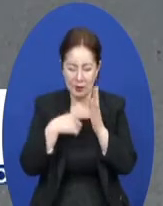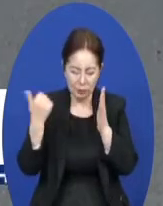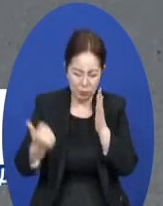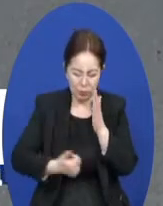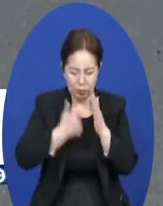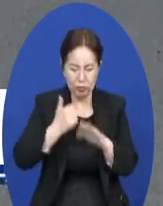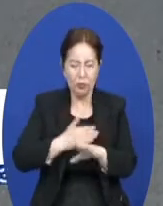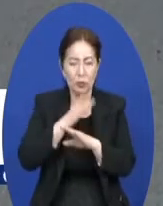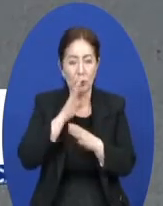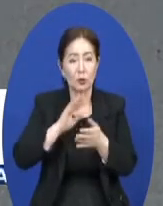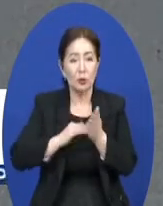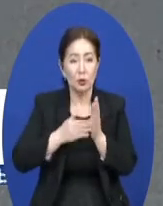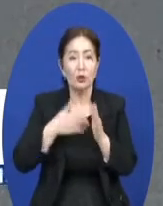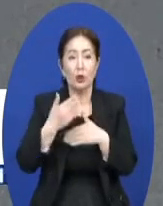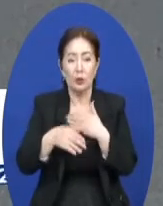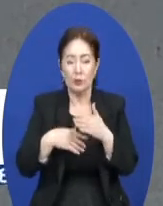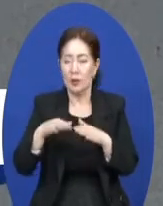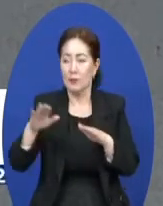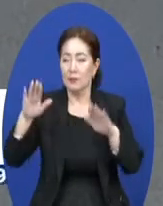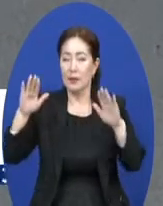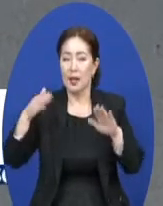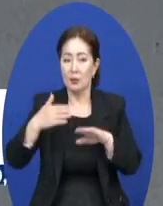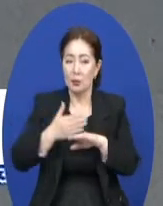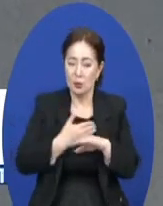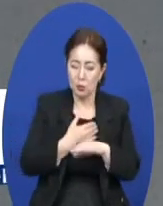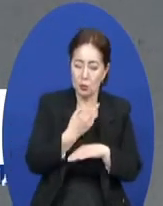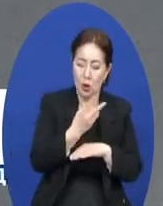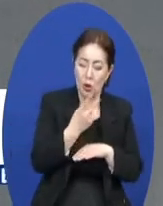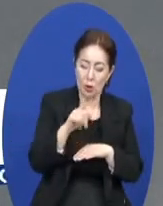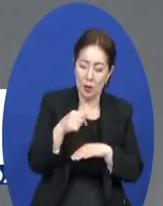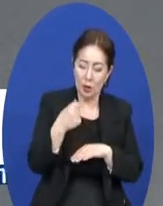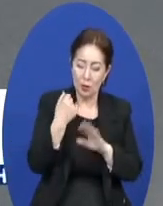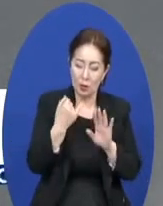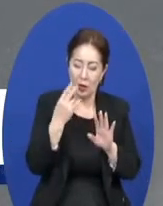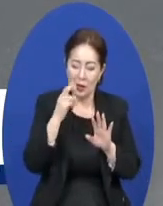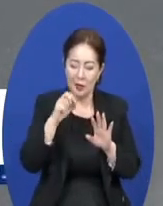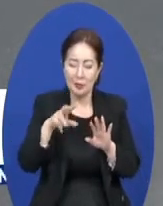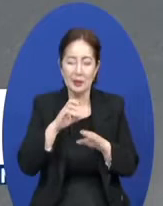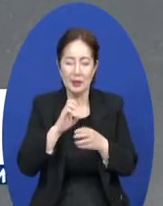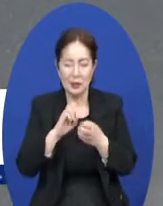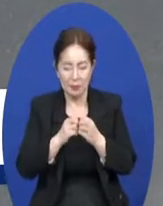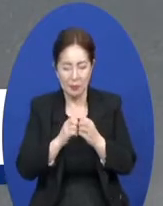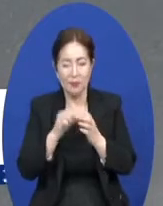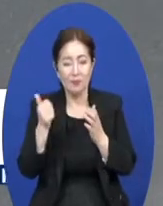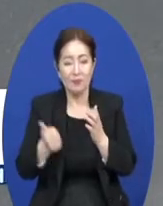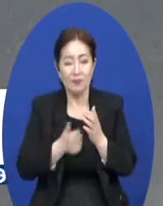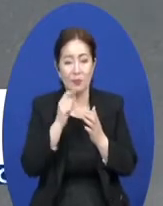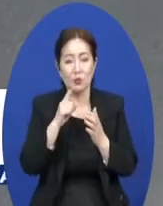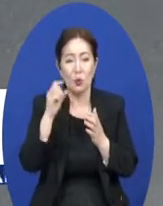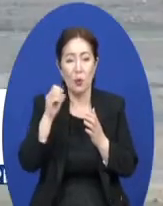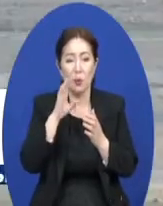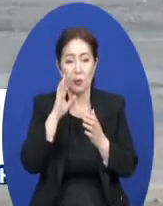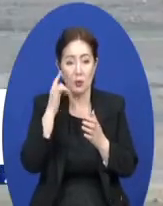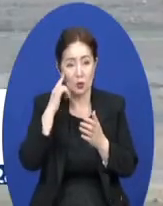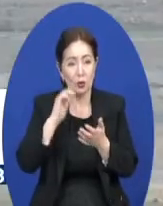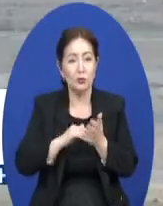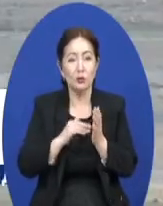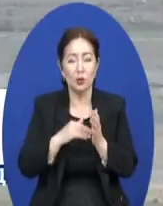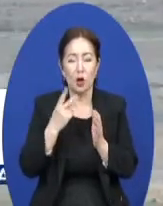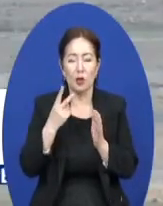өгөхөөр төлөвлөж байна. За Баяр наадмаас өмнө 21.6 км авто замыг бүрэн ашиглалтанд оруулахар төлөвлөж байна.